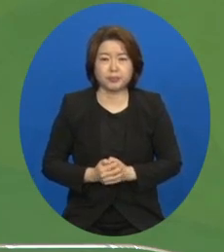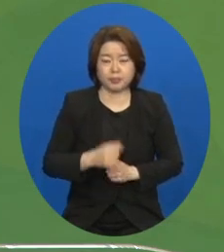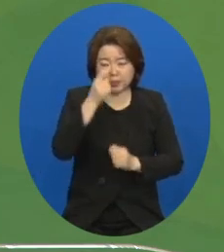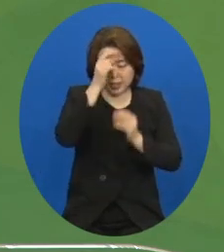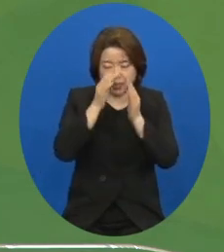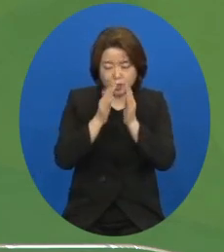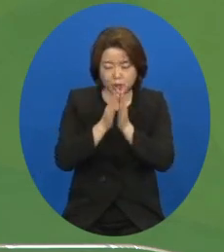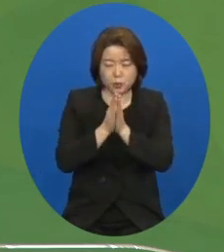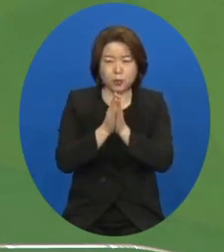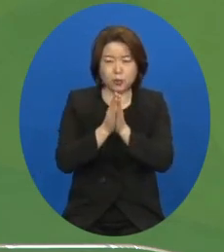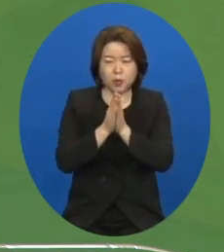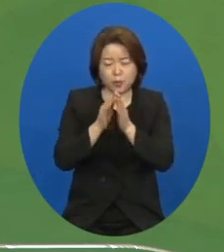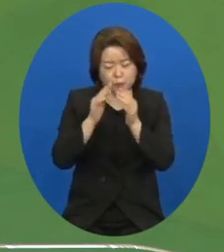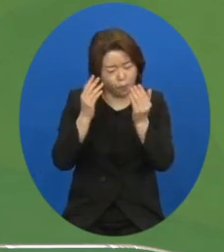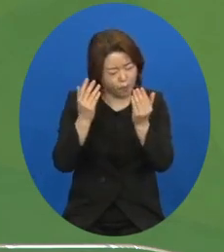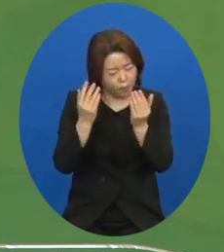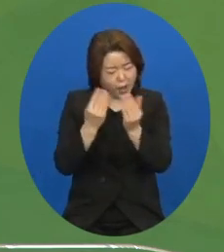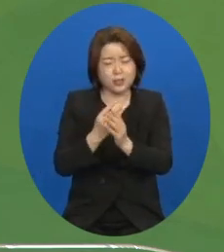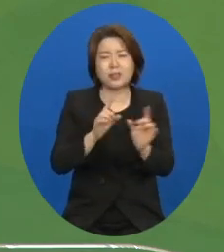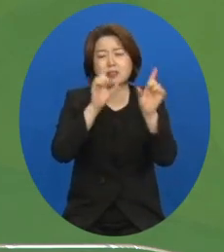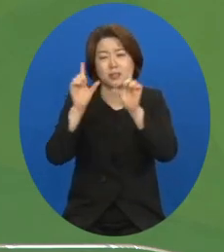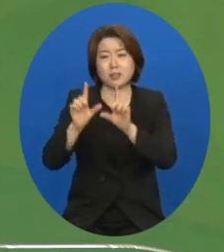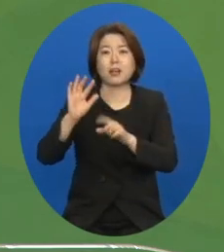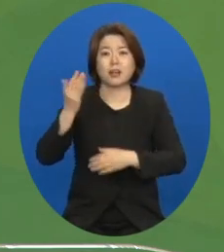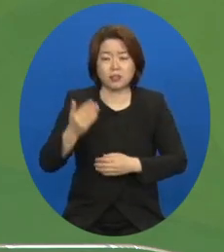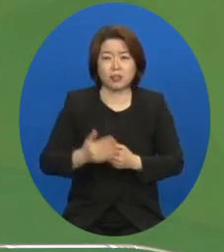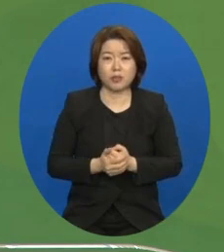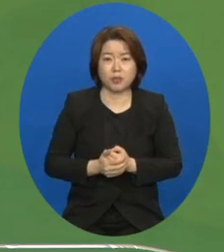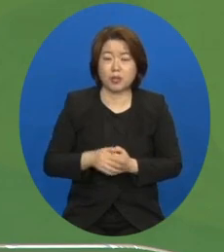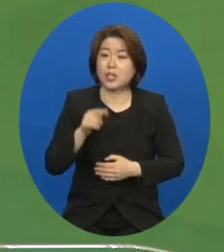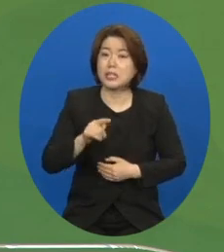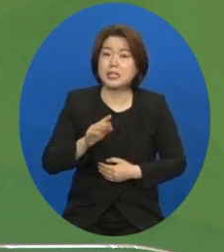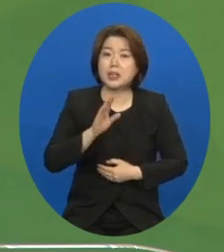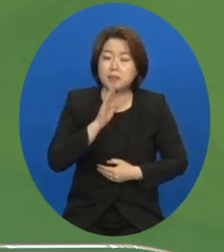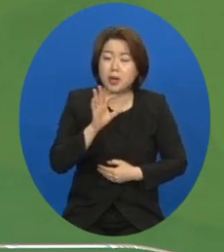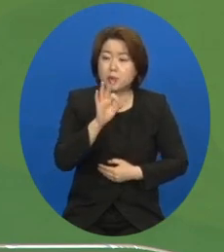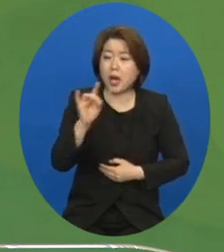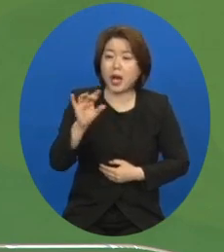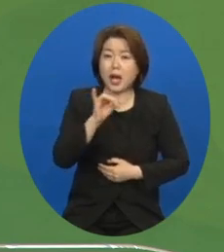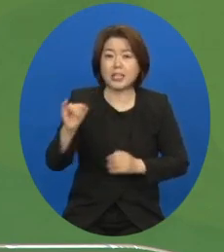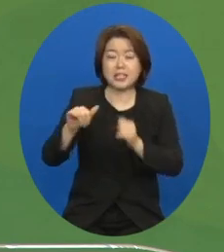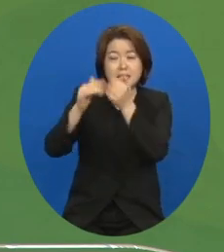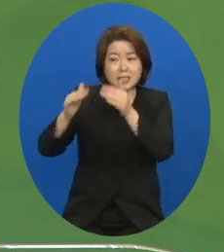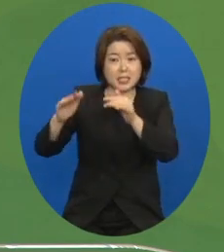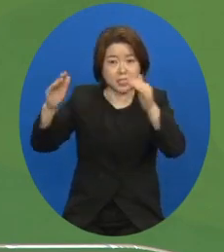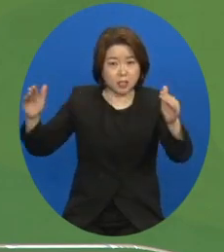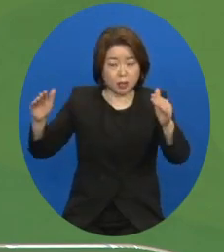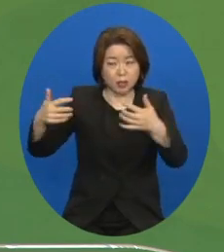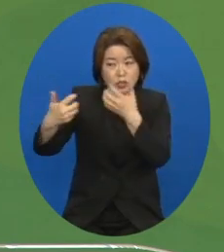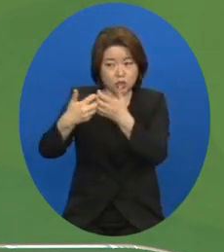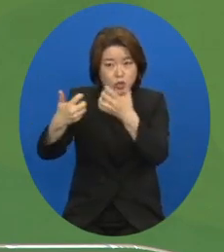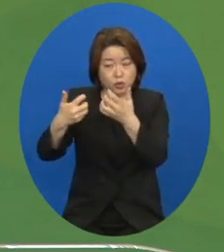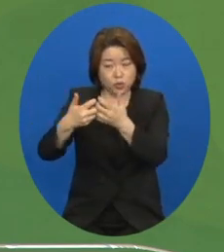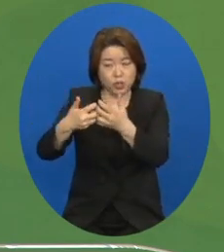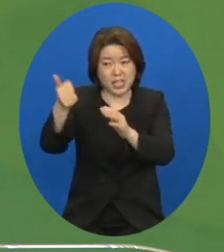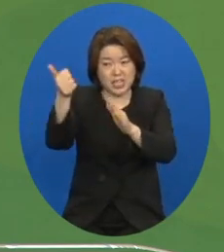기도로 살자고 하는 거죠. 이게 바로 우리가 아이성 전투에서 실패했던